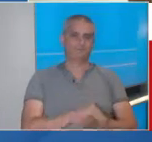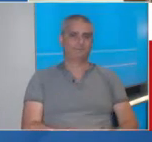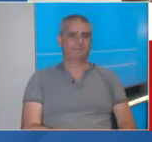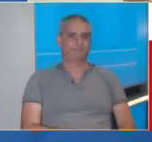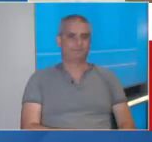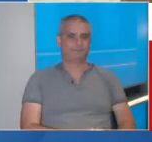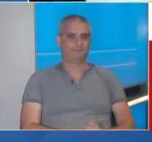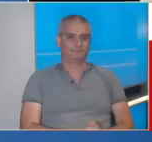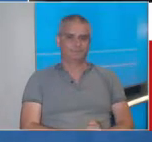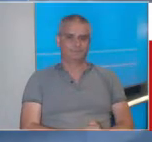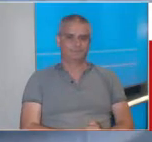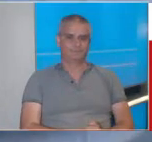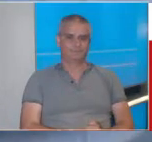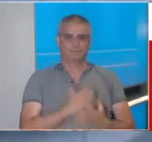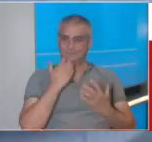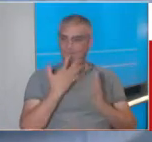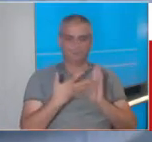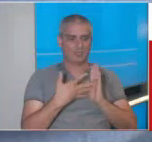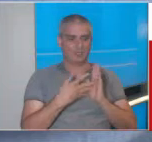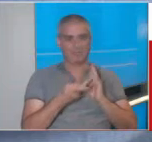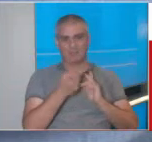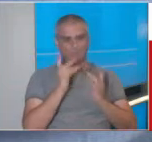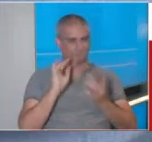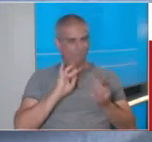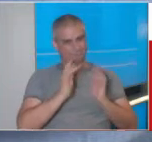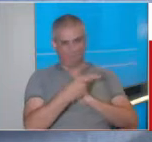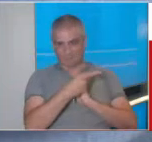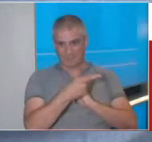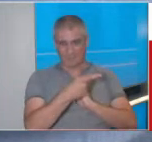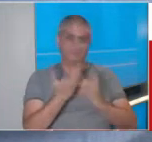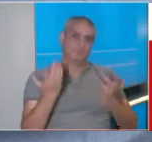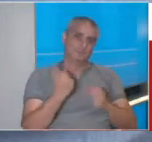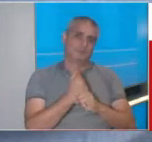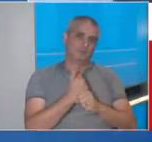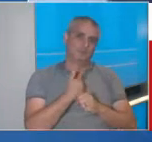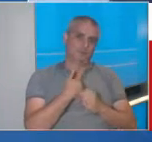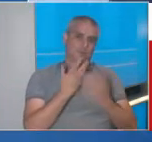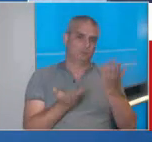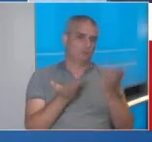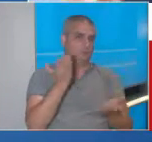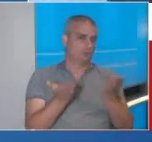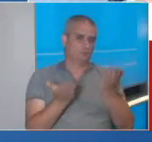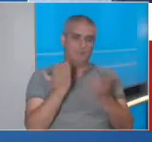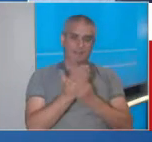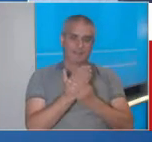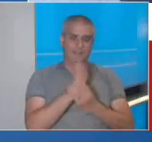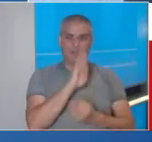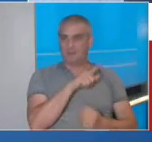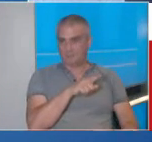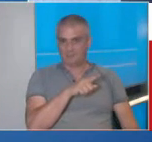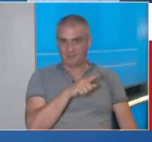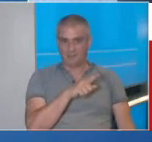אז אתה אומר, הסיפור הזה של החקירה הנגדית של הדס קליין בתיק 1000, כי מה לעשות, אנחנו משווים את התיקים של